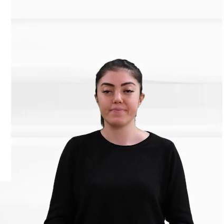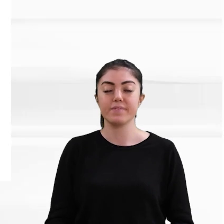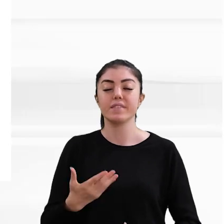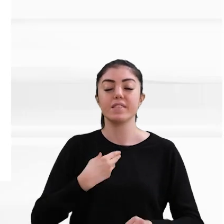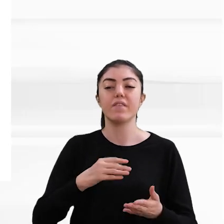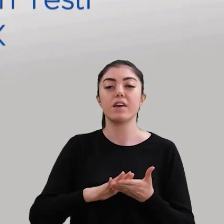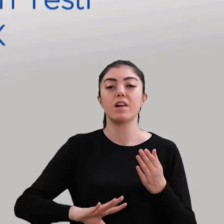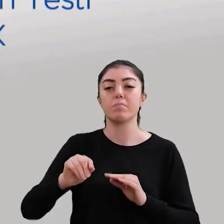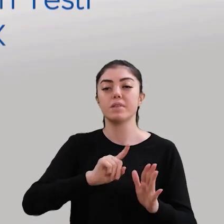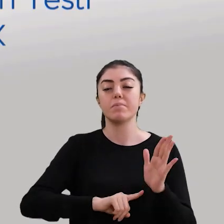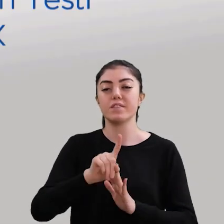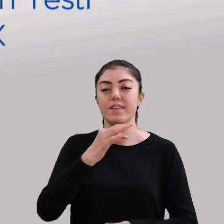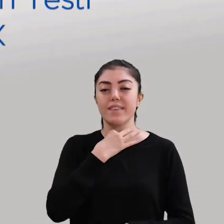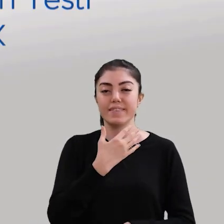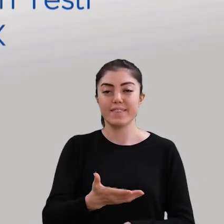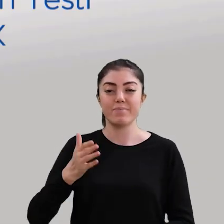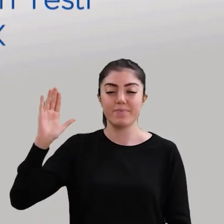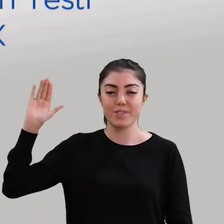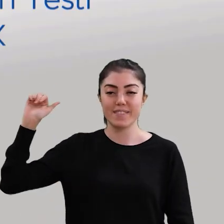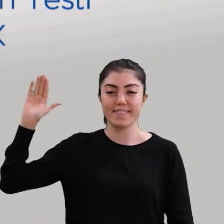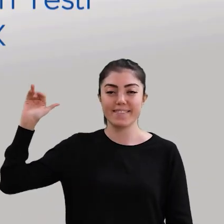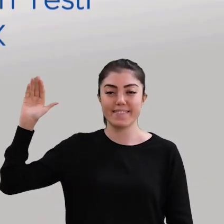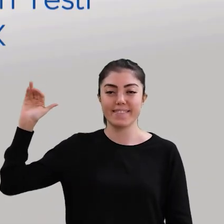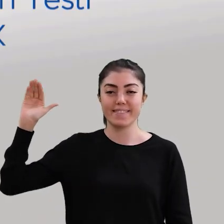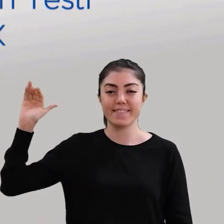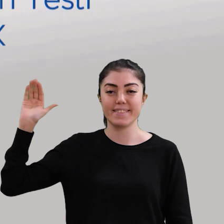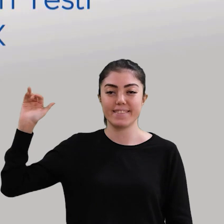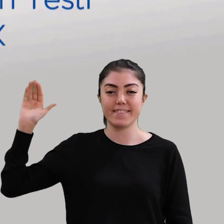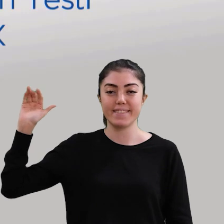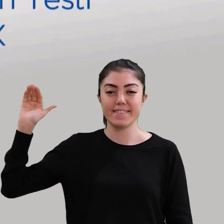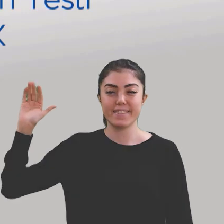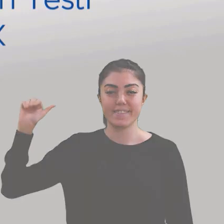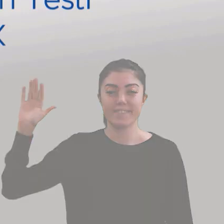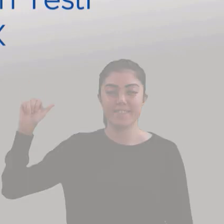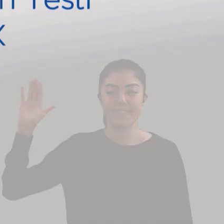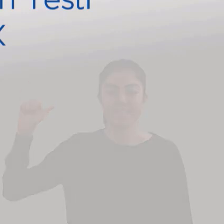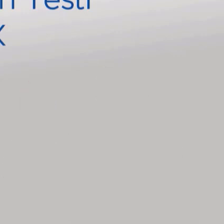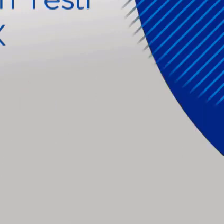olacak. Sevgili öğrenciler, çalışmalarınızda başarılar dileriz.